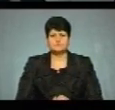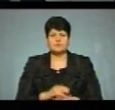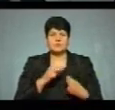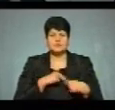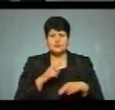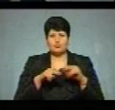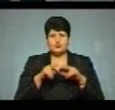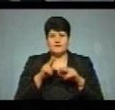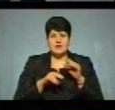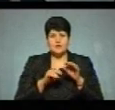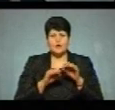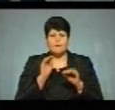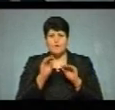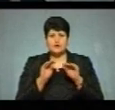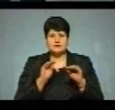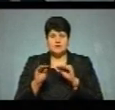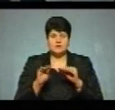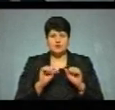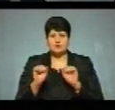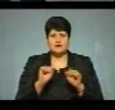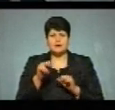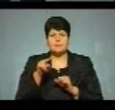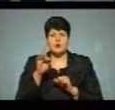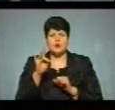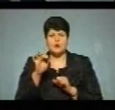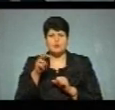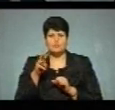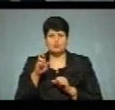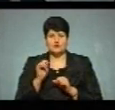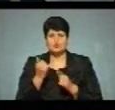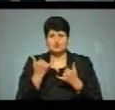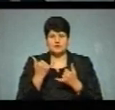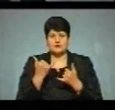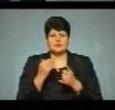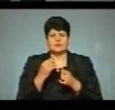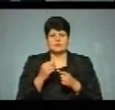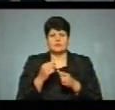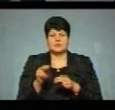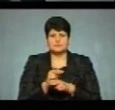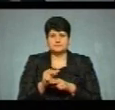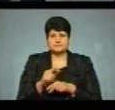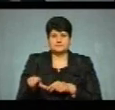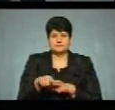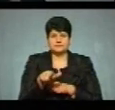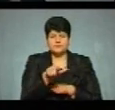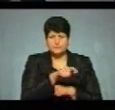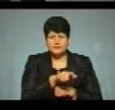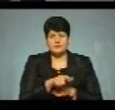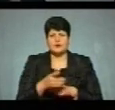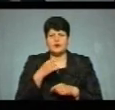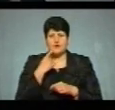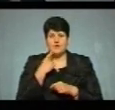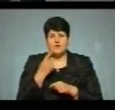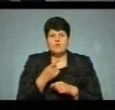Працівники будівельно-монтажного управління «Промбуд» сьогодні залатали тріщини у тротуарі на вулиці Зберезькій, 27 у Тернополі. За словами члена